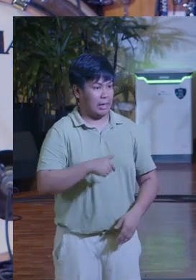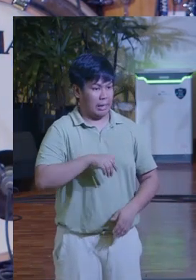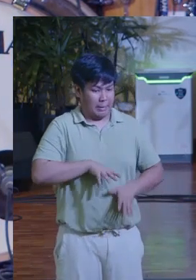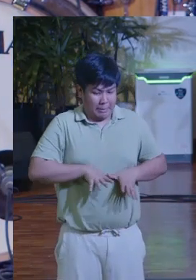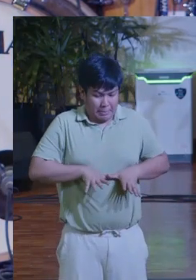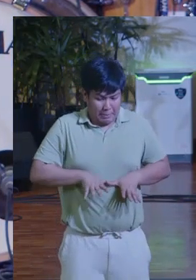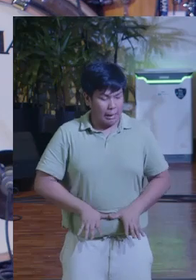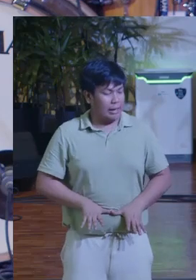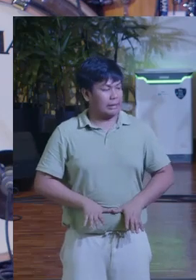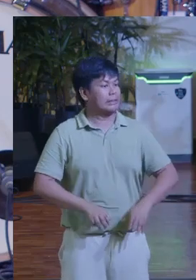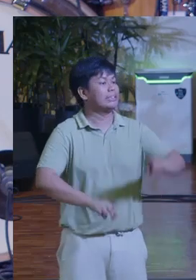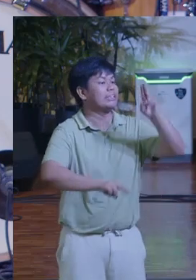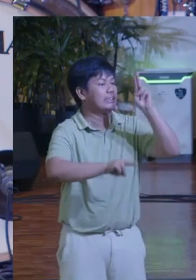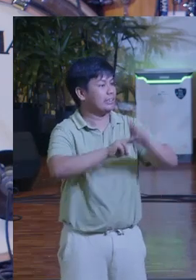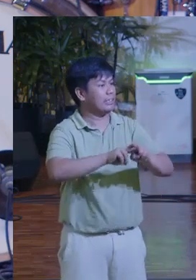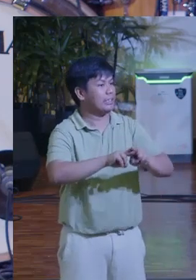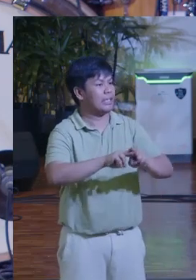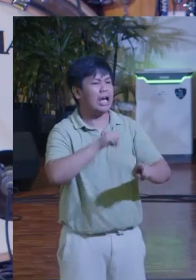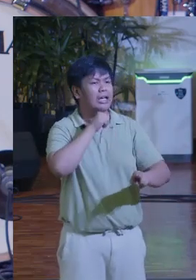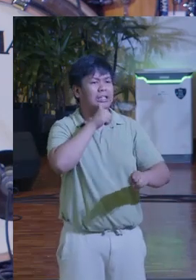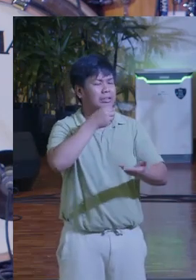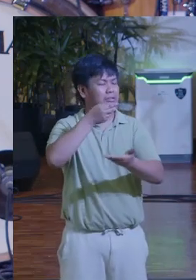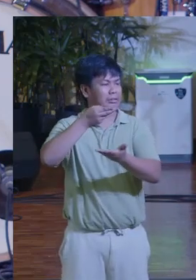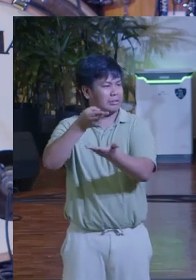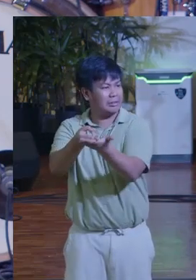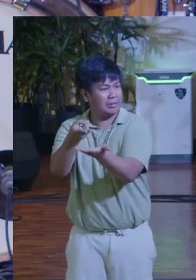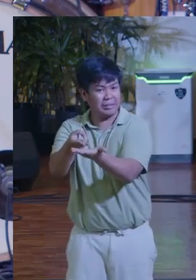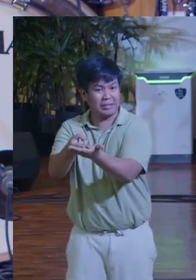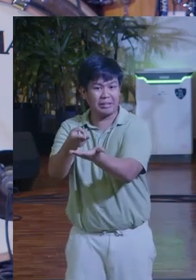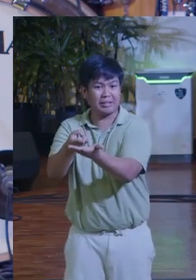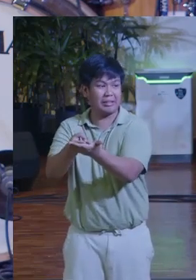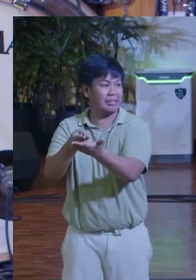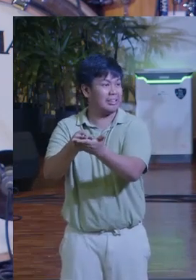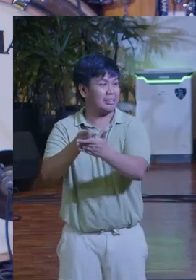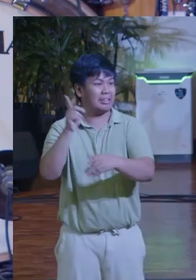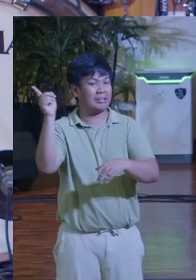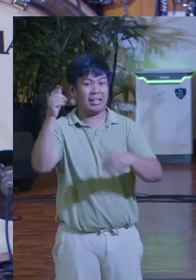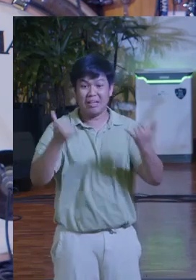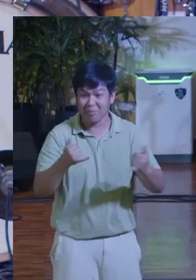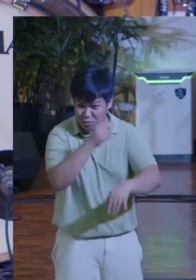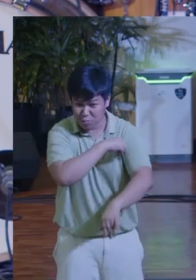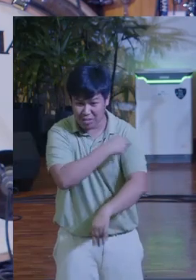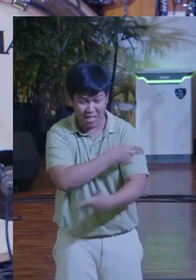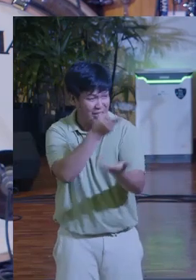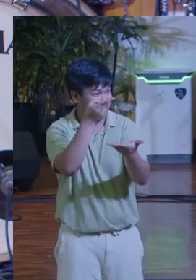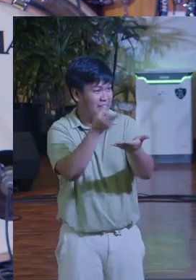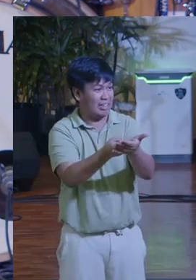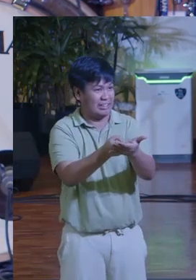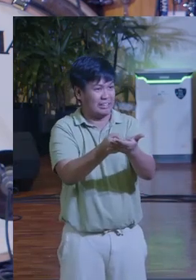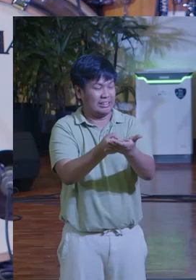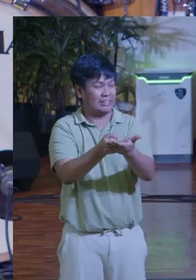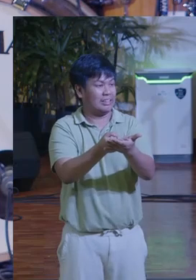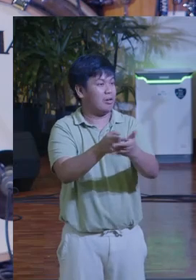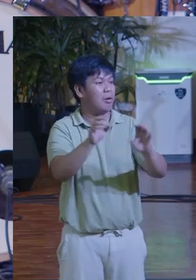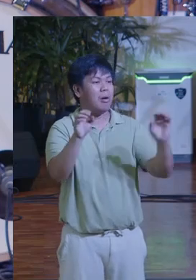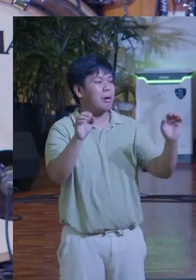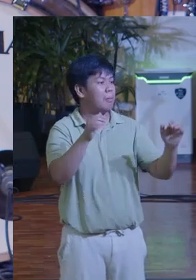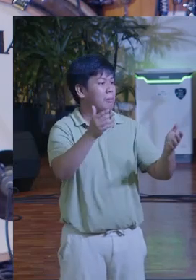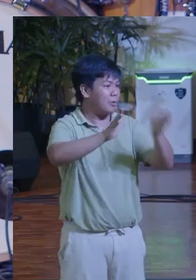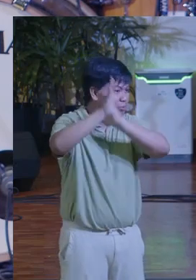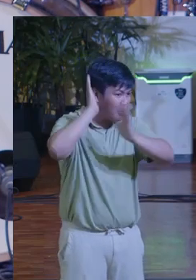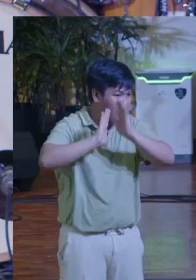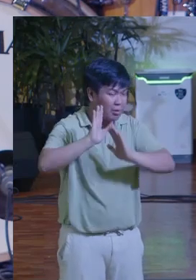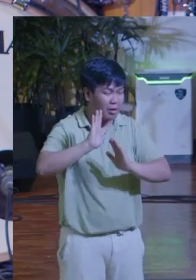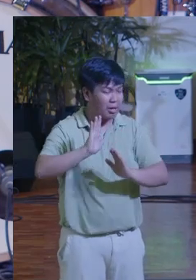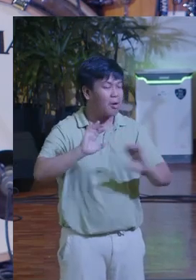no? Hindi po yung nakaganyan sa sa delivery room, no? Tsaka wala pong